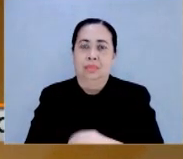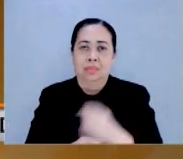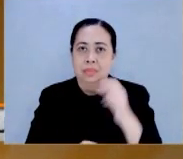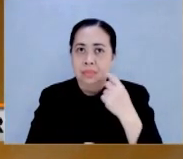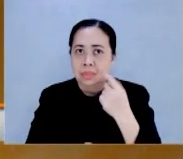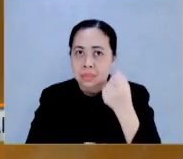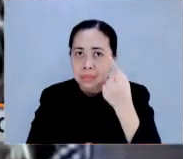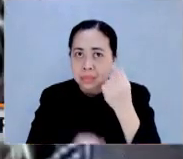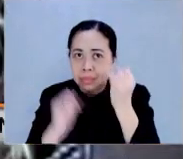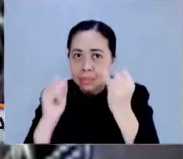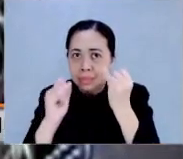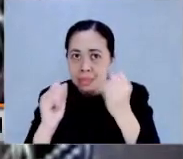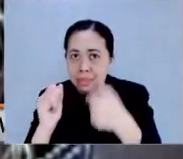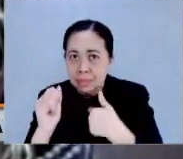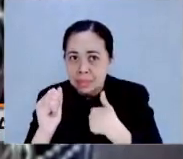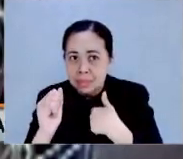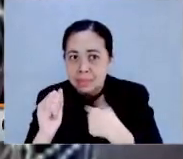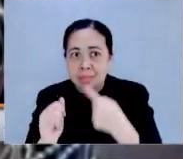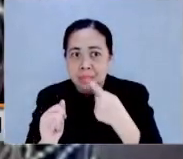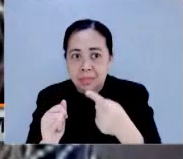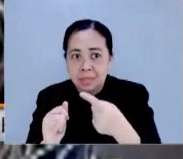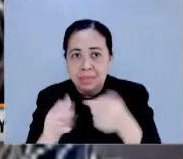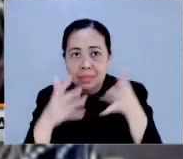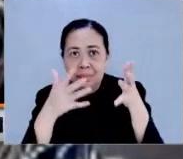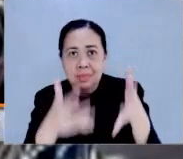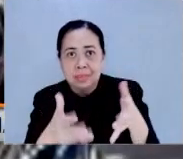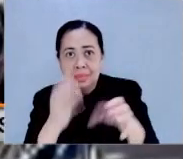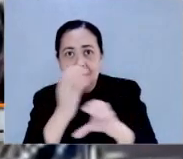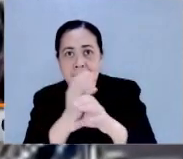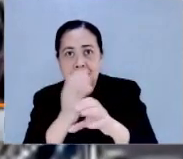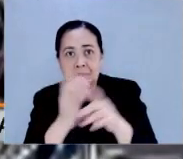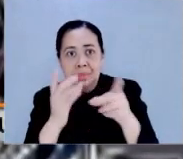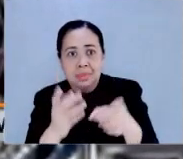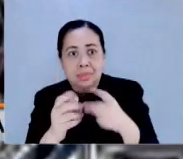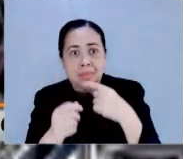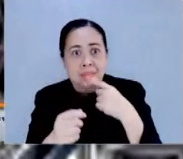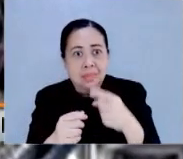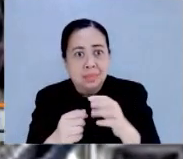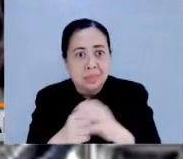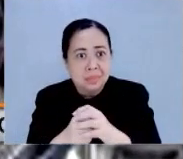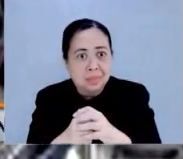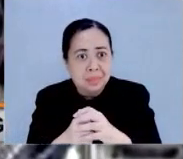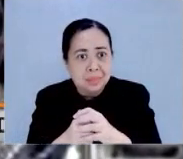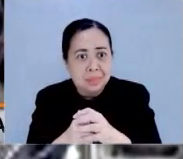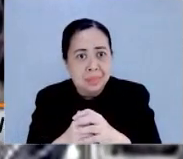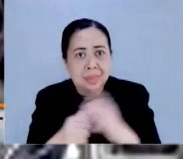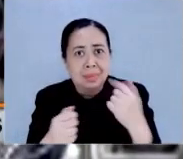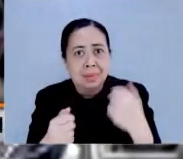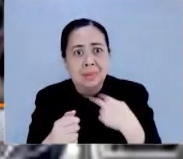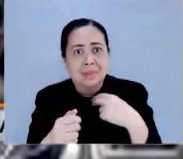sa instruction ko? Sabi ko nung iwan ko yung sasakyan ko sa'yo, naplatan lang ako.